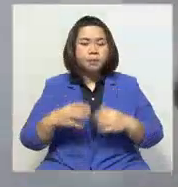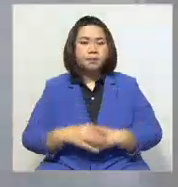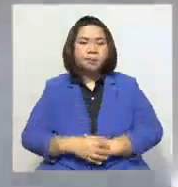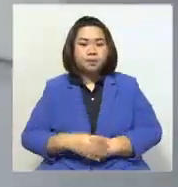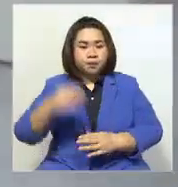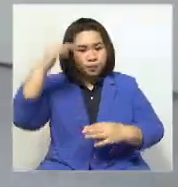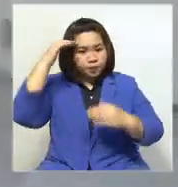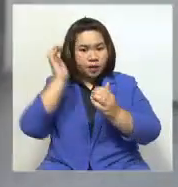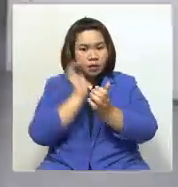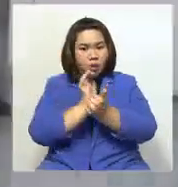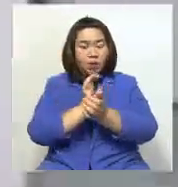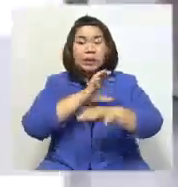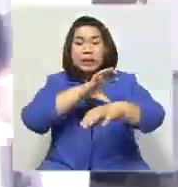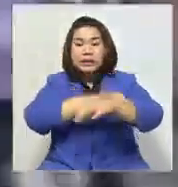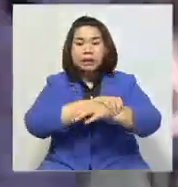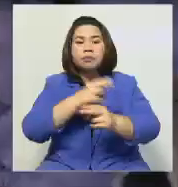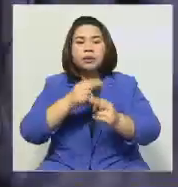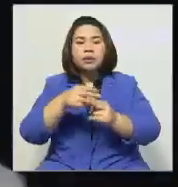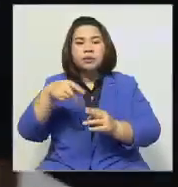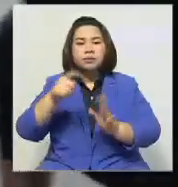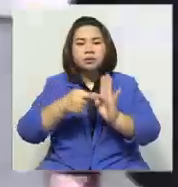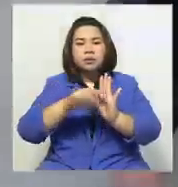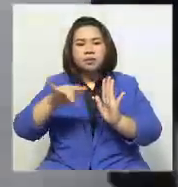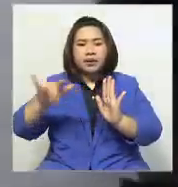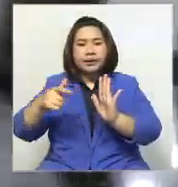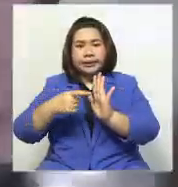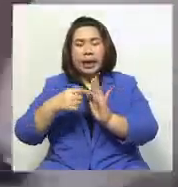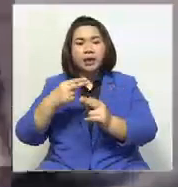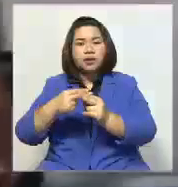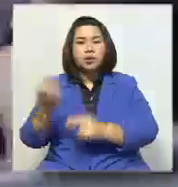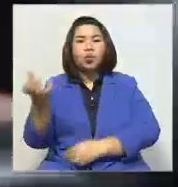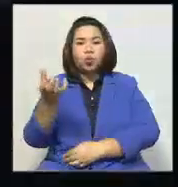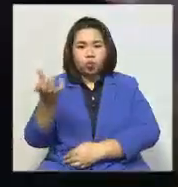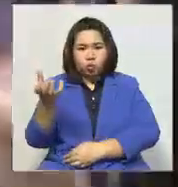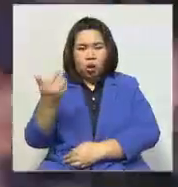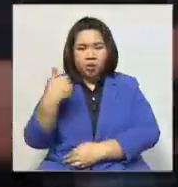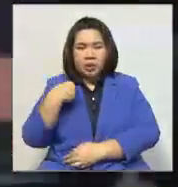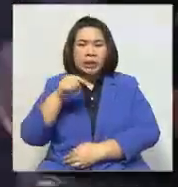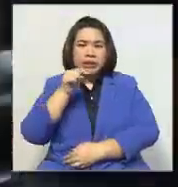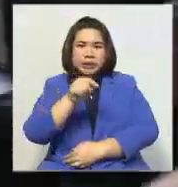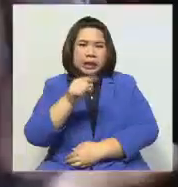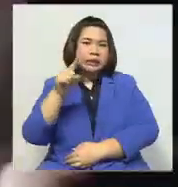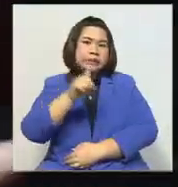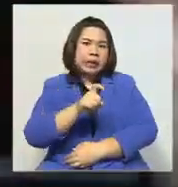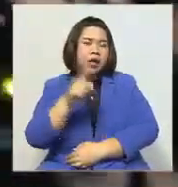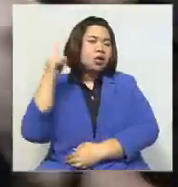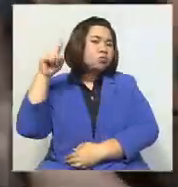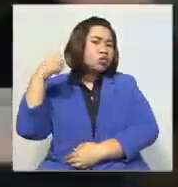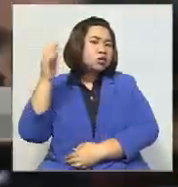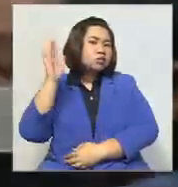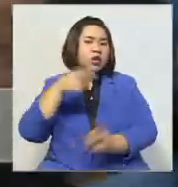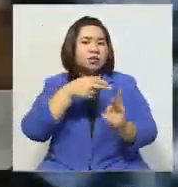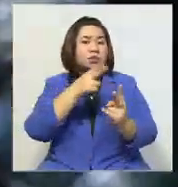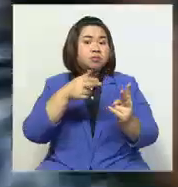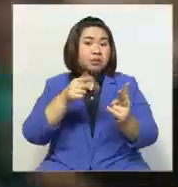โดยทางตำรวจได้ควบคุมตัวนายปัญญายิ่งดังหรือว่าเสียอ้วนผู้ต้องหาบงการและฆ่านายอนันตชัยจริตรำหรือว่าฟอส